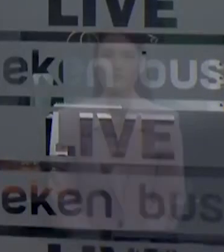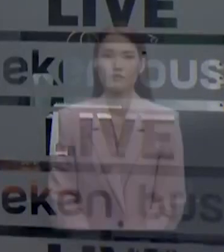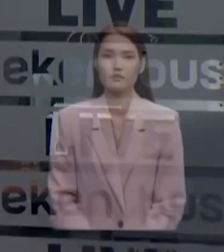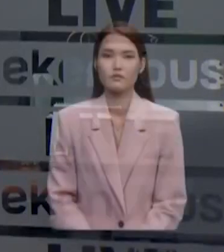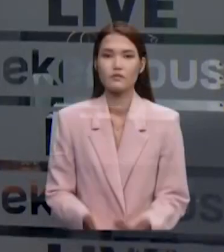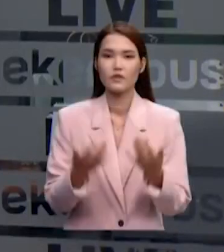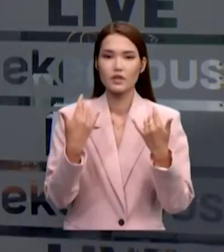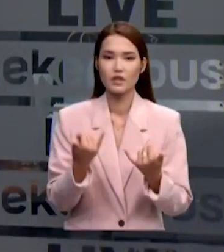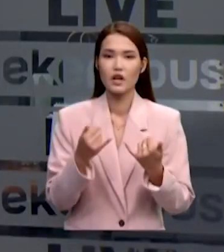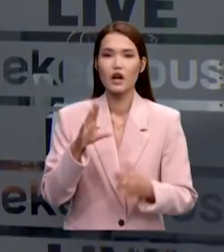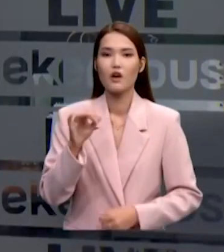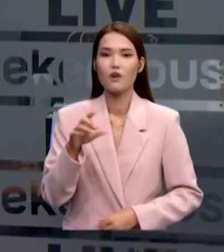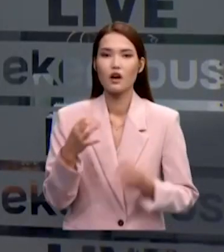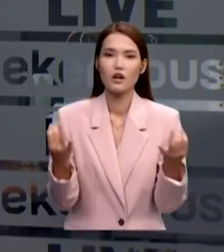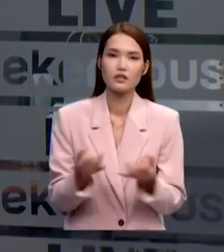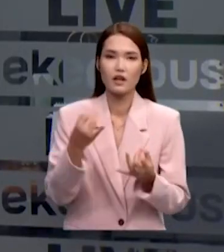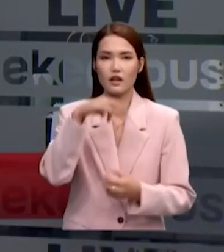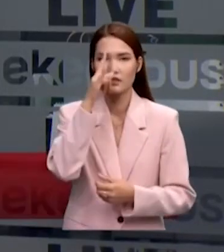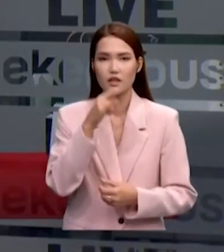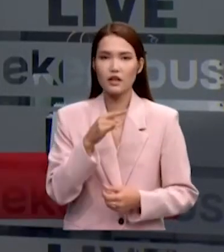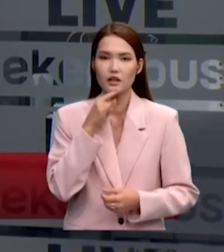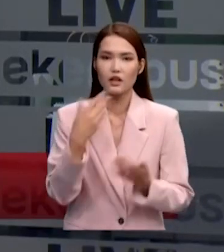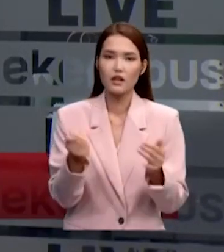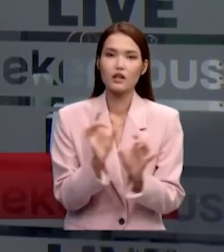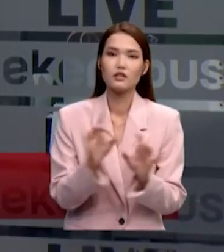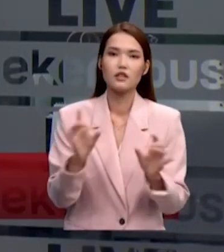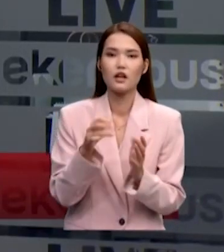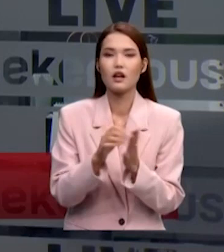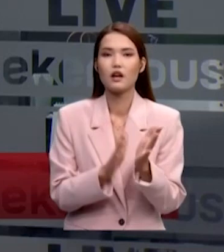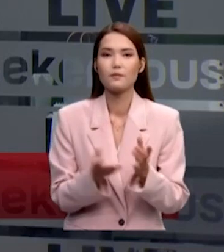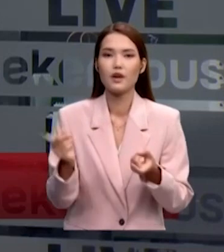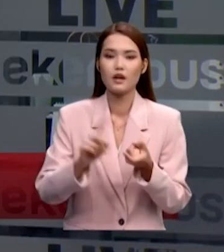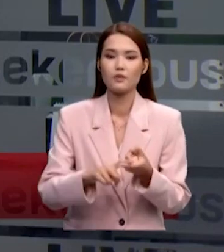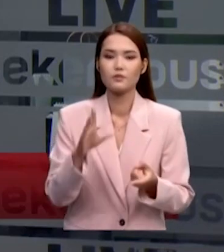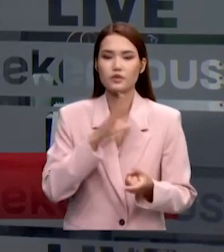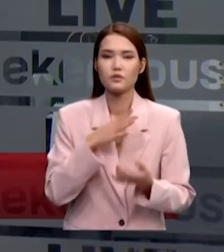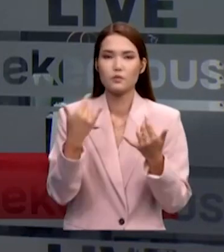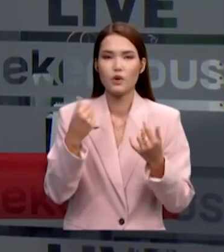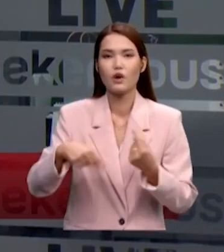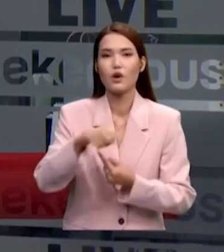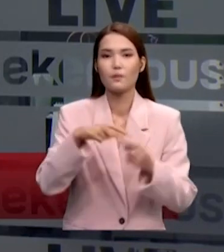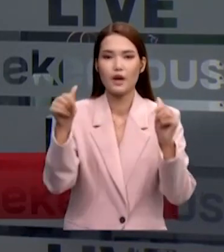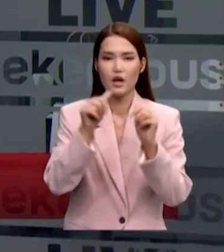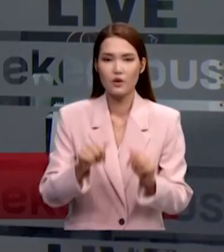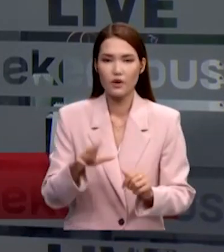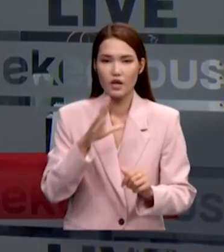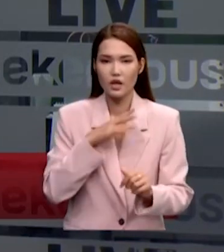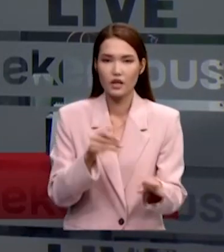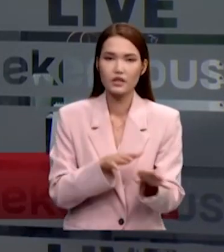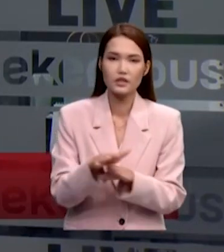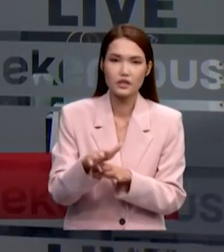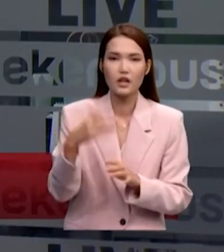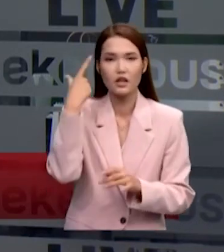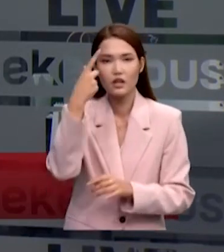А бизнес Афганистана заинтересован в казахстанском сырье. Договориться о поставках они хотят на предстоящем бизнес-форуме в Астане. В составе